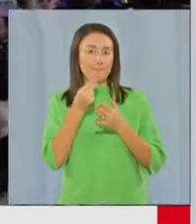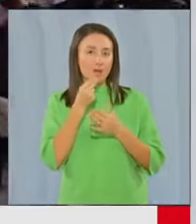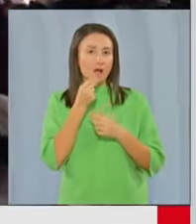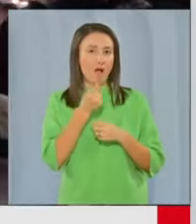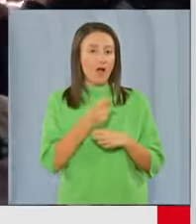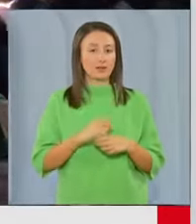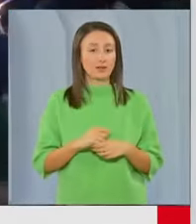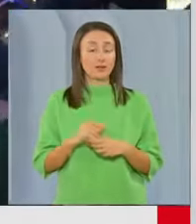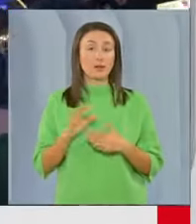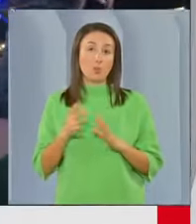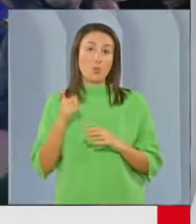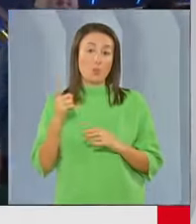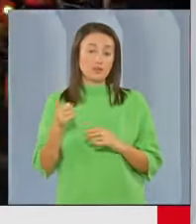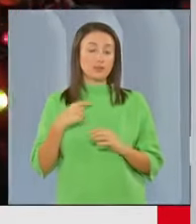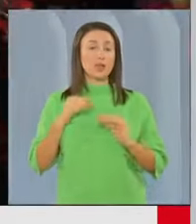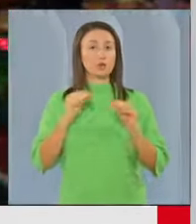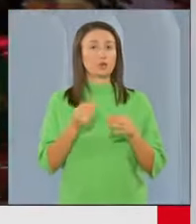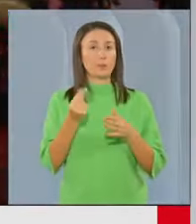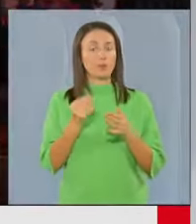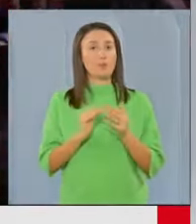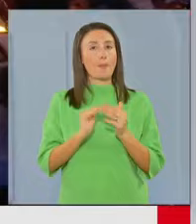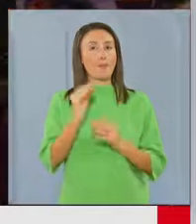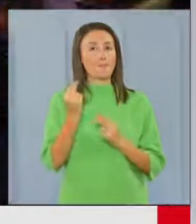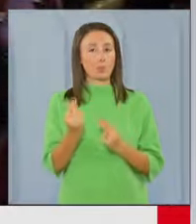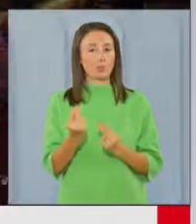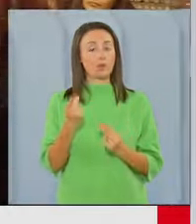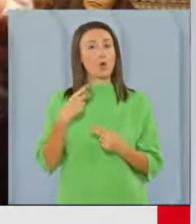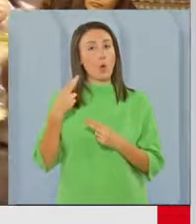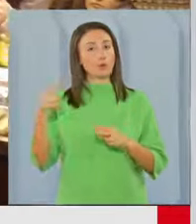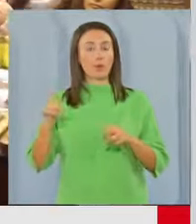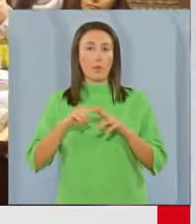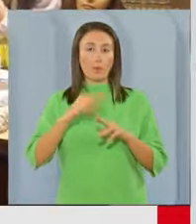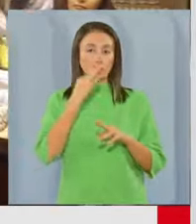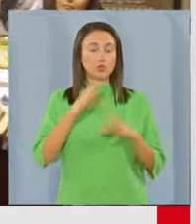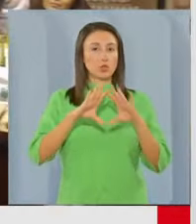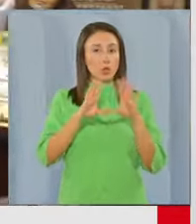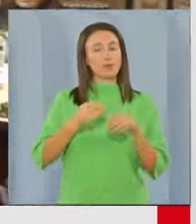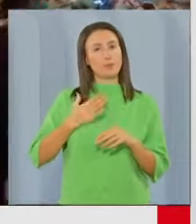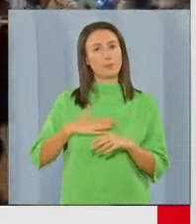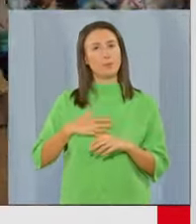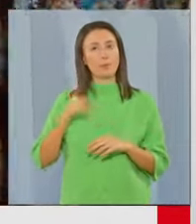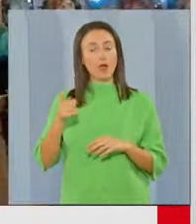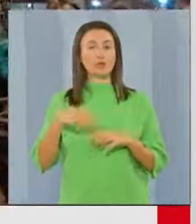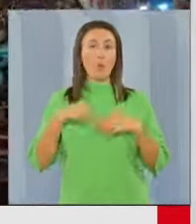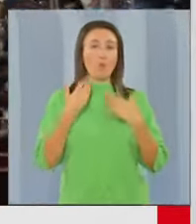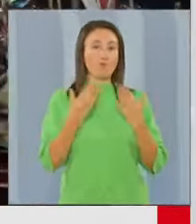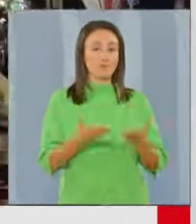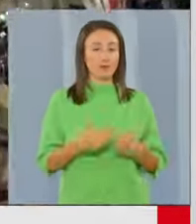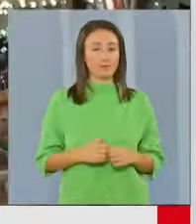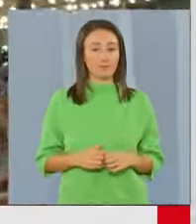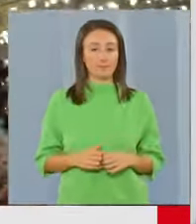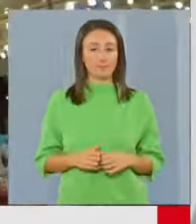atunci Poate să ajungi la niște prețuri mai bune însă în continuare cum spuneam românii sunt atrași de de oferte și de